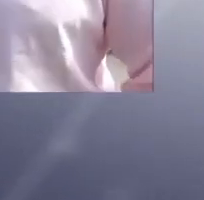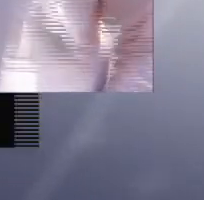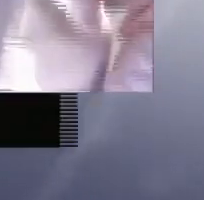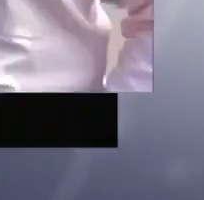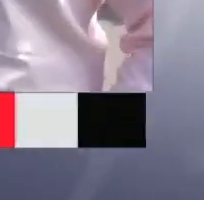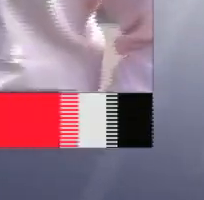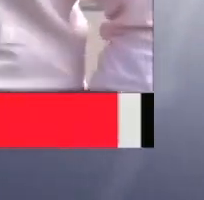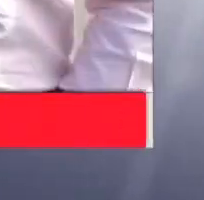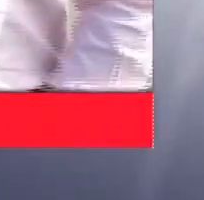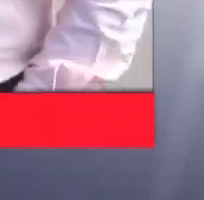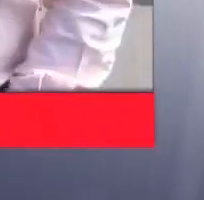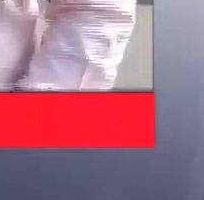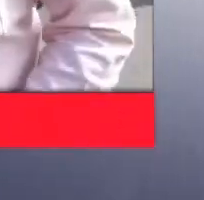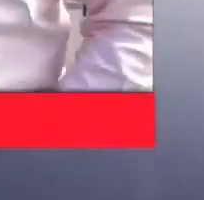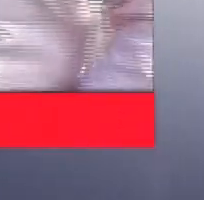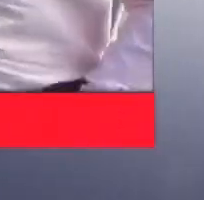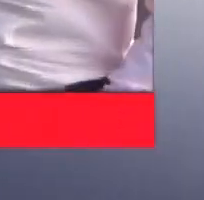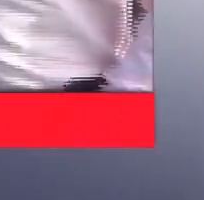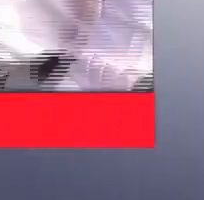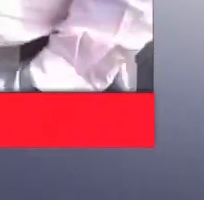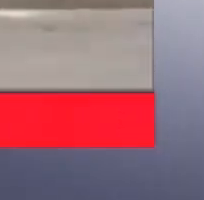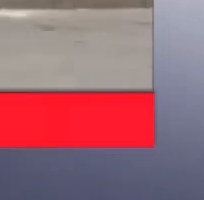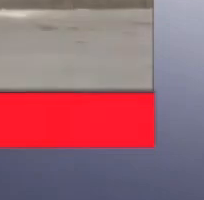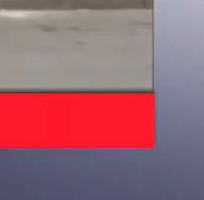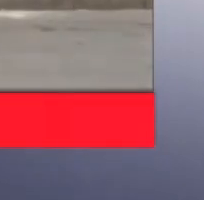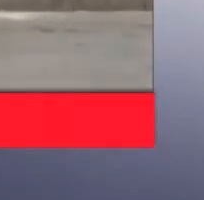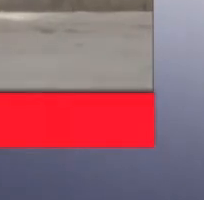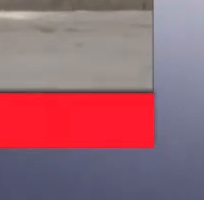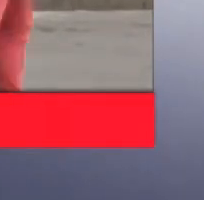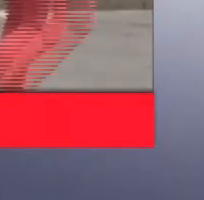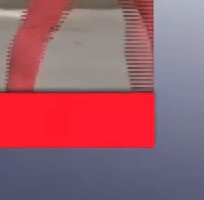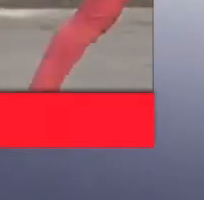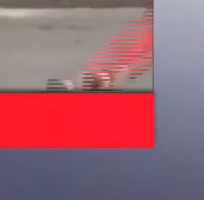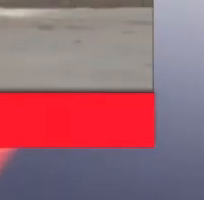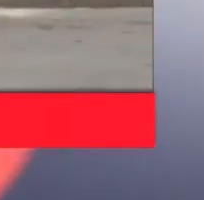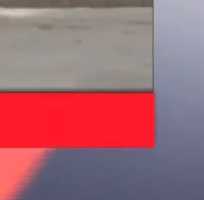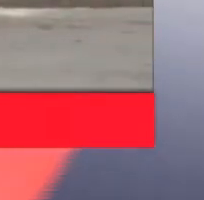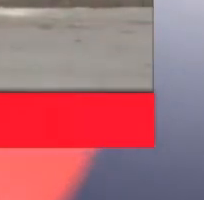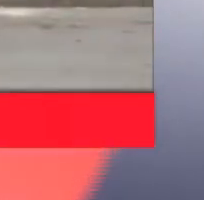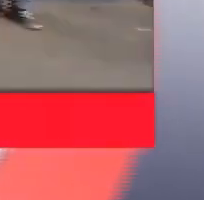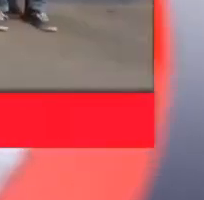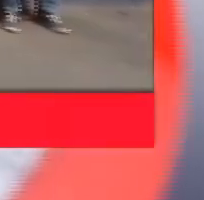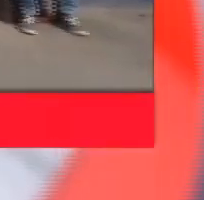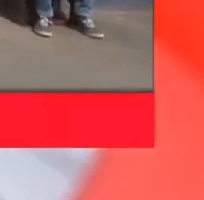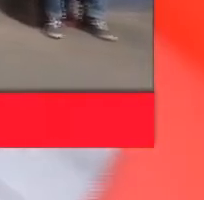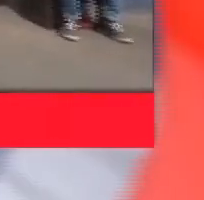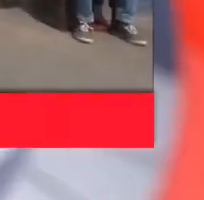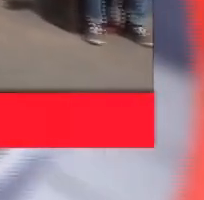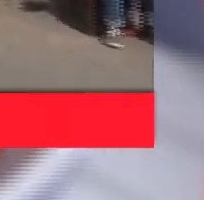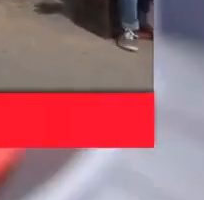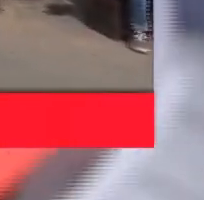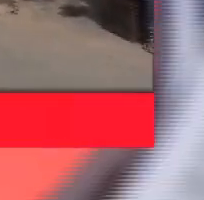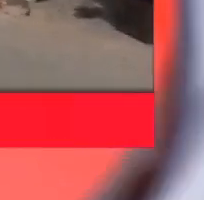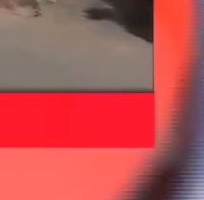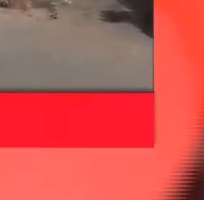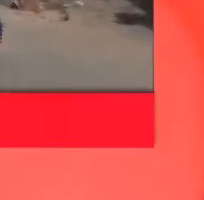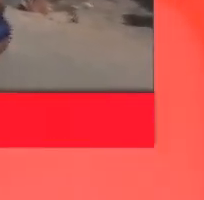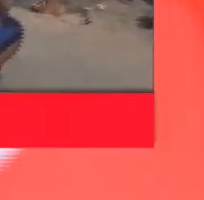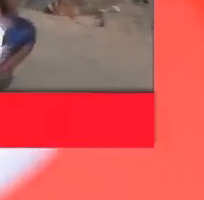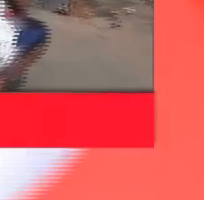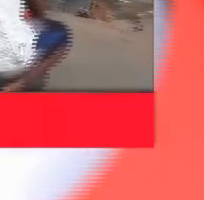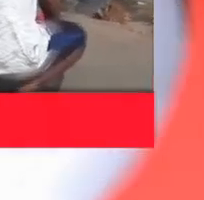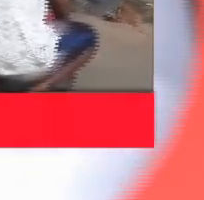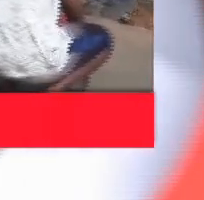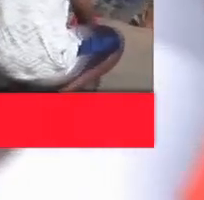Handraisana fepetra ireo toerana be olona amin'ny andavanandro ary hahetsika avokoa ny polisy sy ny zandary mandritra ny fihibona manontolo